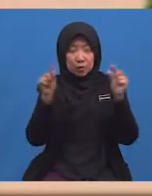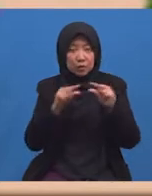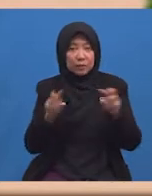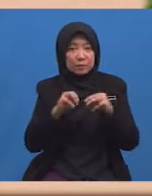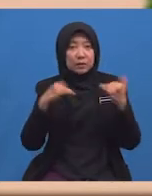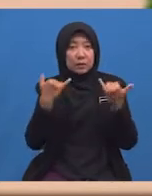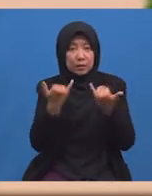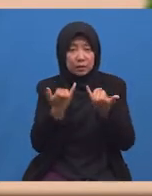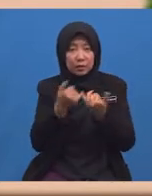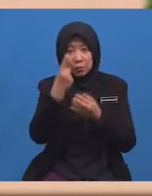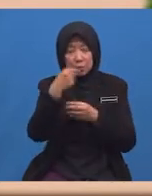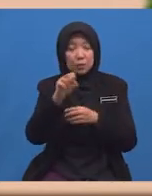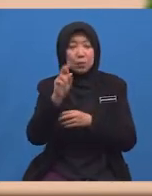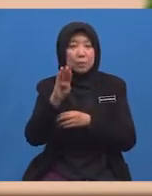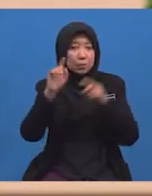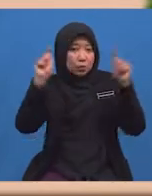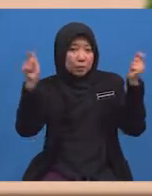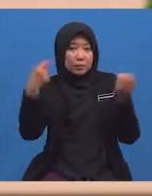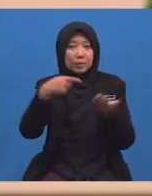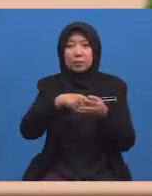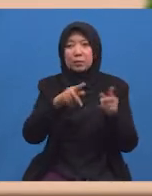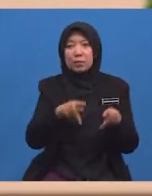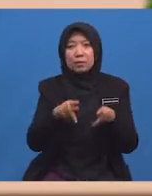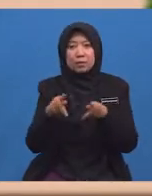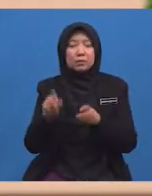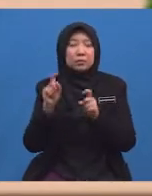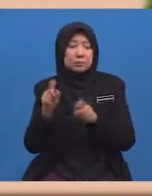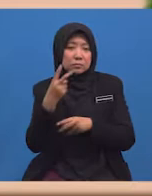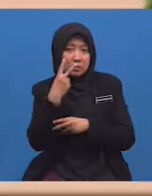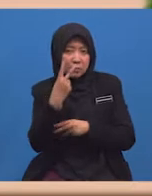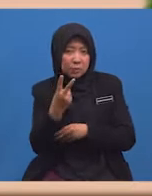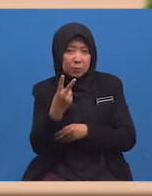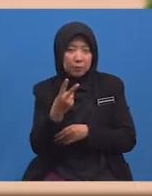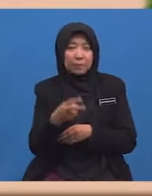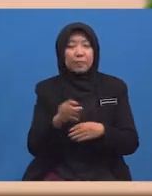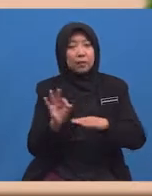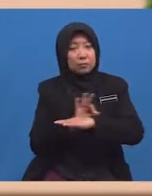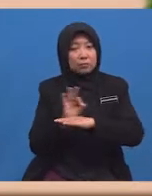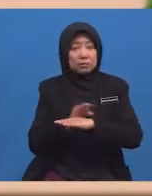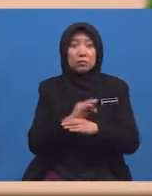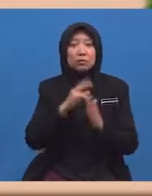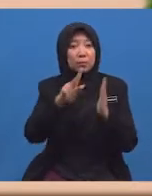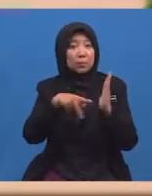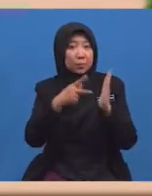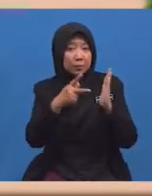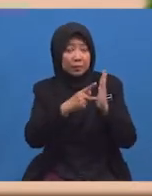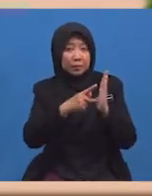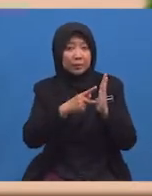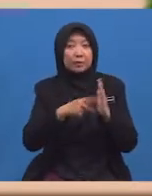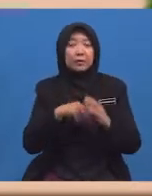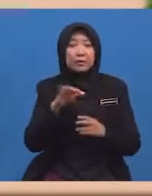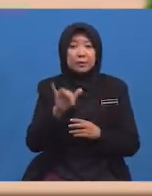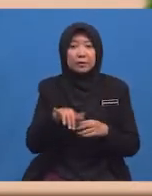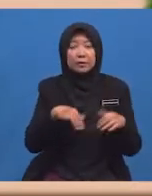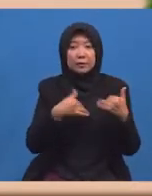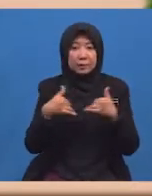ini, pelajar perlu meneliti fungsi atau peranan yang